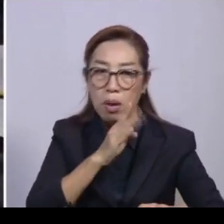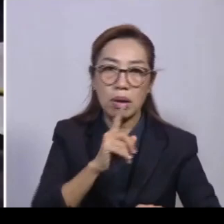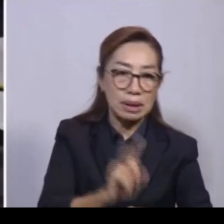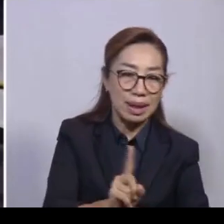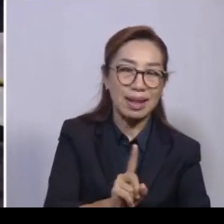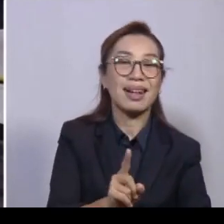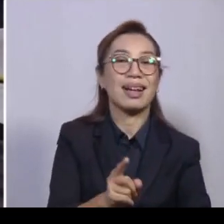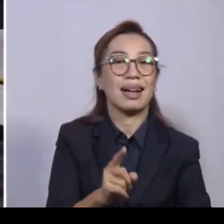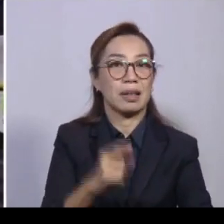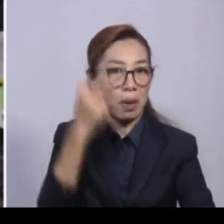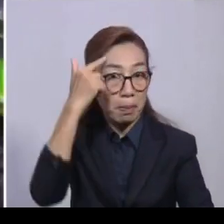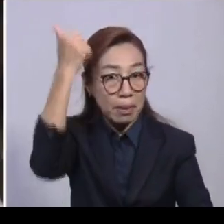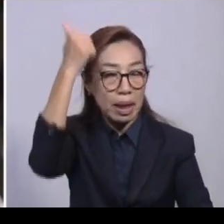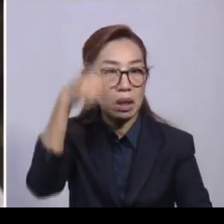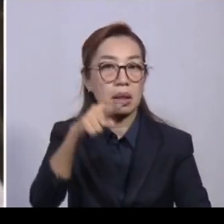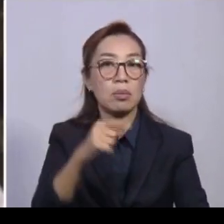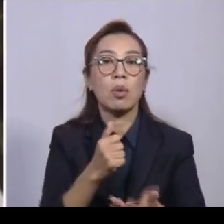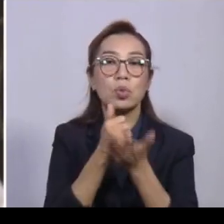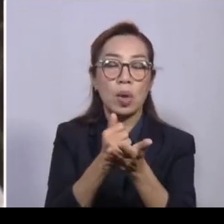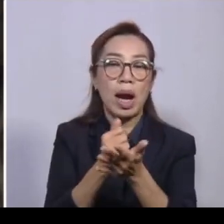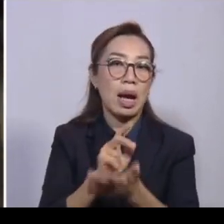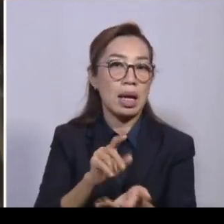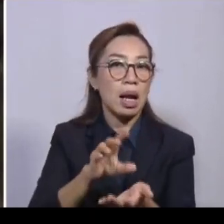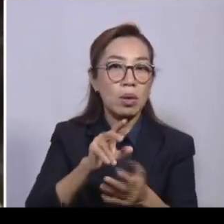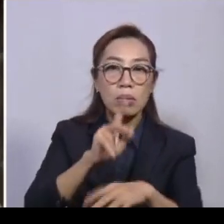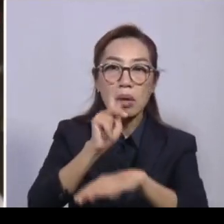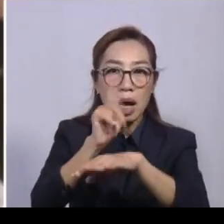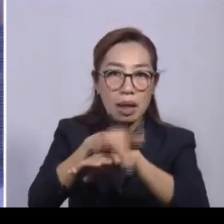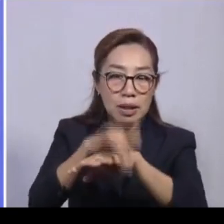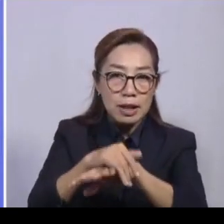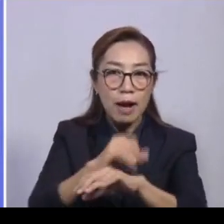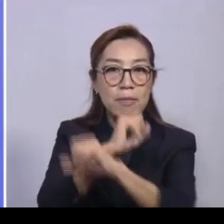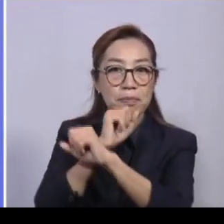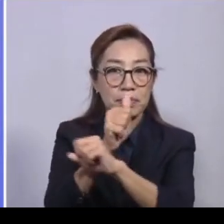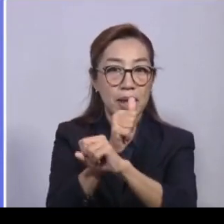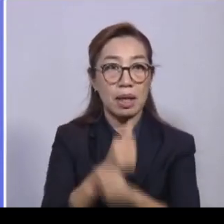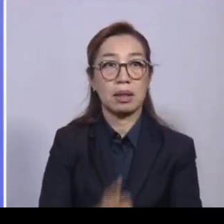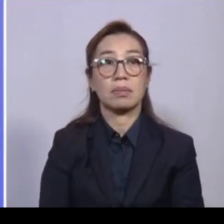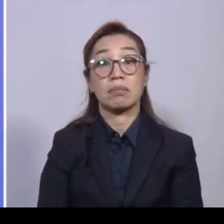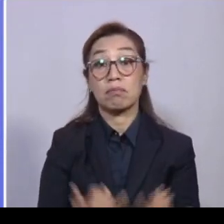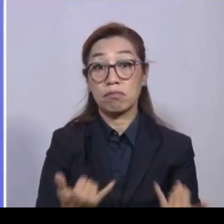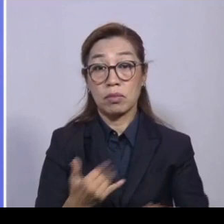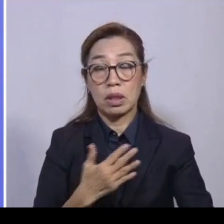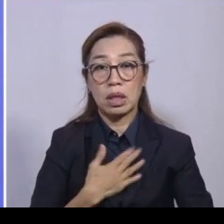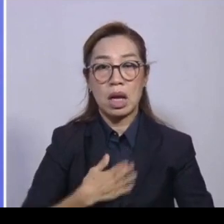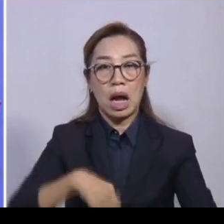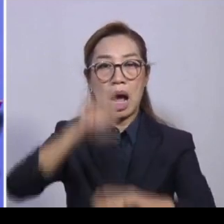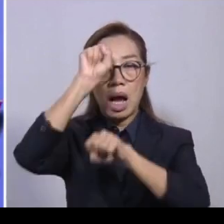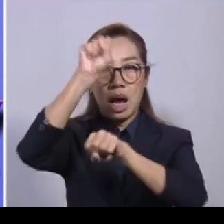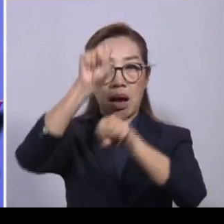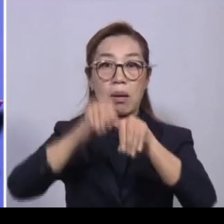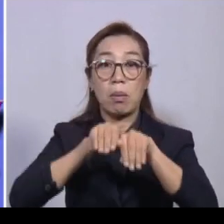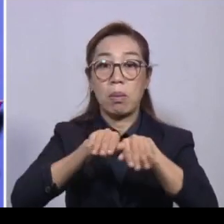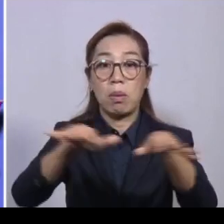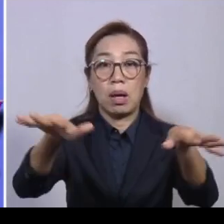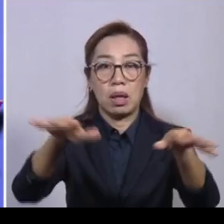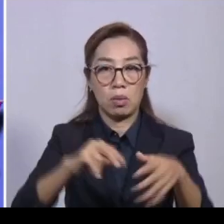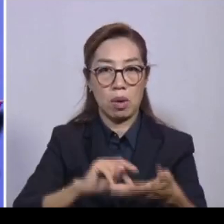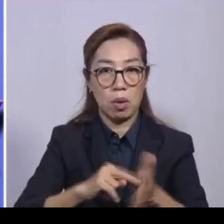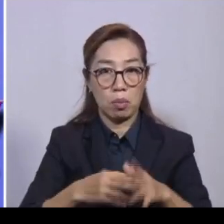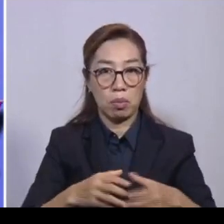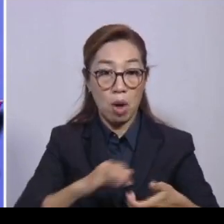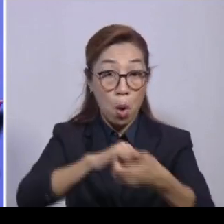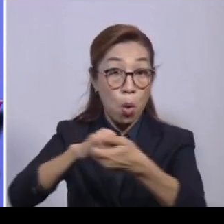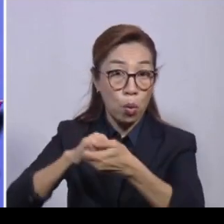านิเวศสื่อที่ปลอดภัยและสร้างสรรค์ค่ะ วันนี้จึงเป็นการประกาศนะครับขยายความร่วม